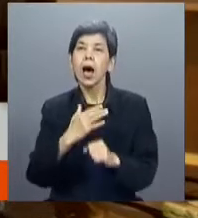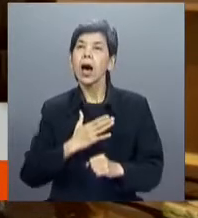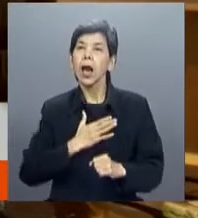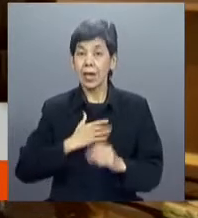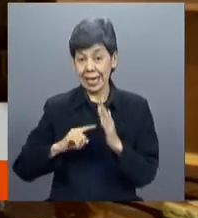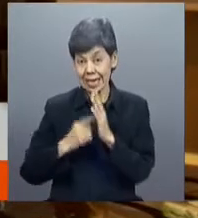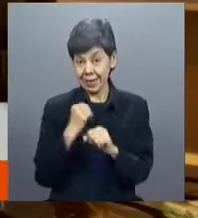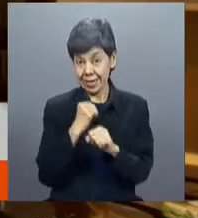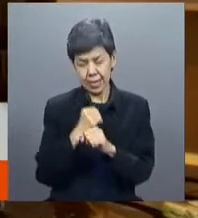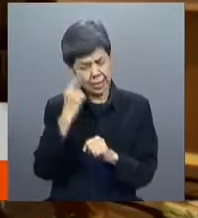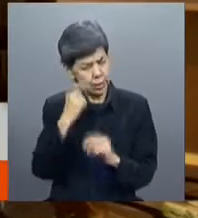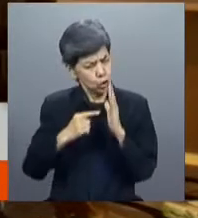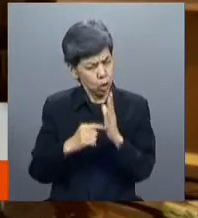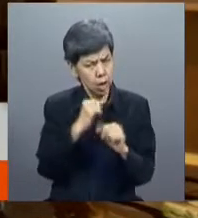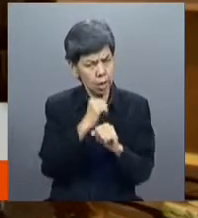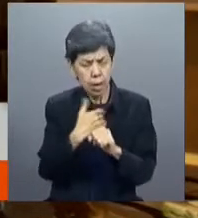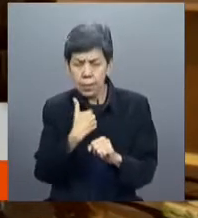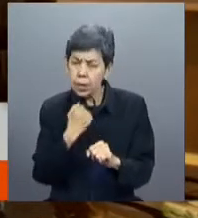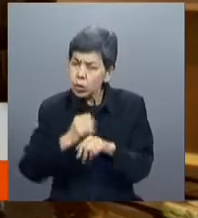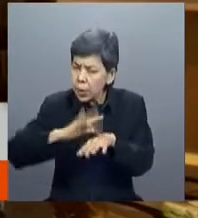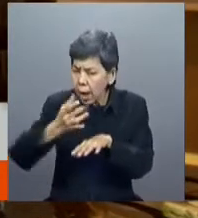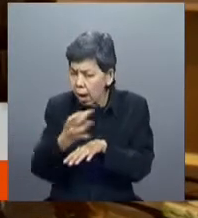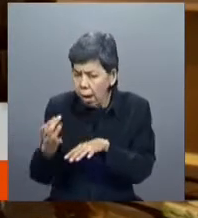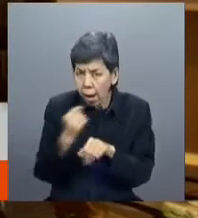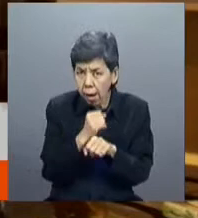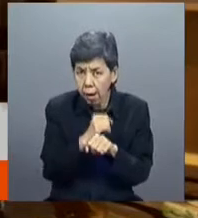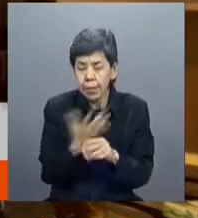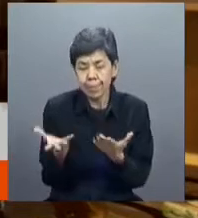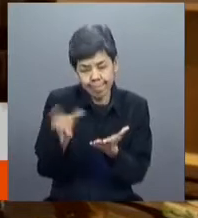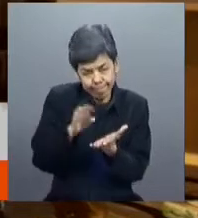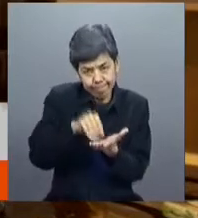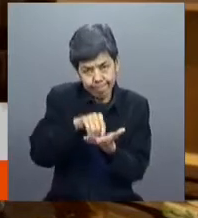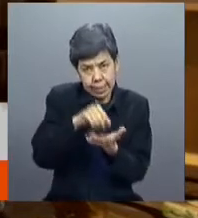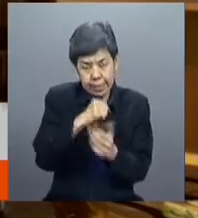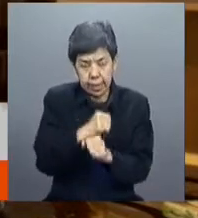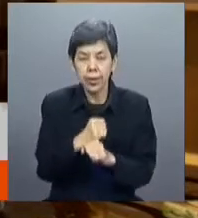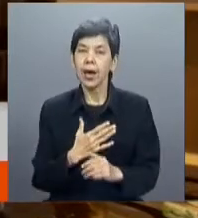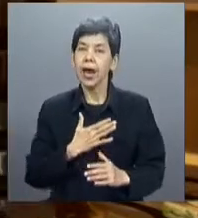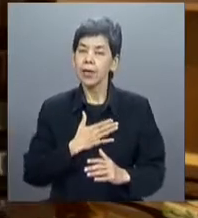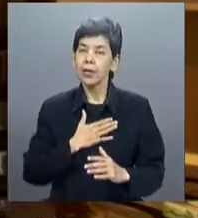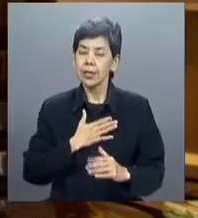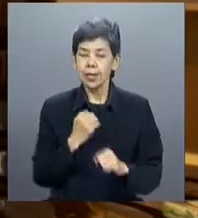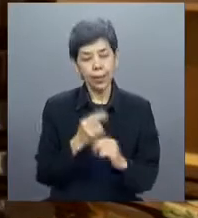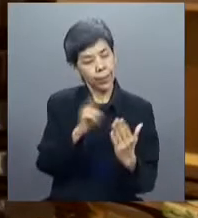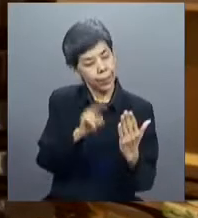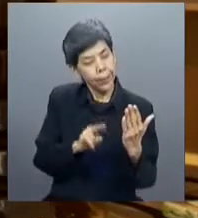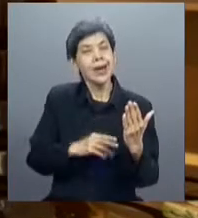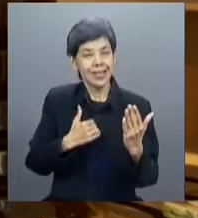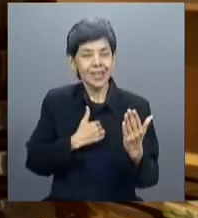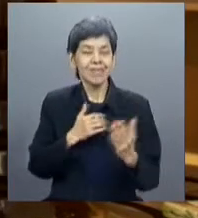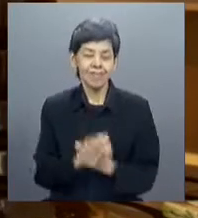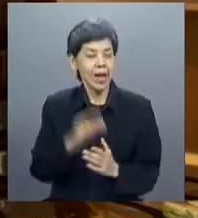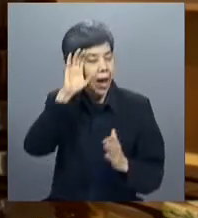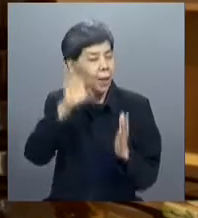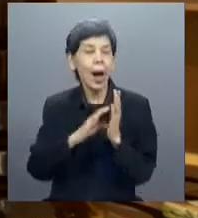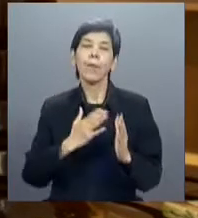ริ่มมองหาแพทเทิร์นที่เป็นแพทเทิร์นแบบธรรมชาติเข้ามาช่วยในงานในการสร้างภาพที่เ